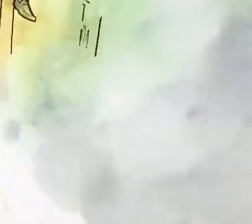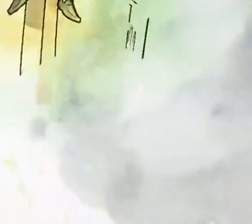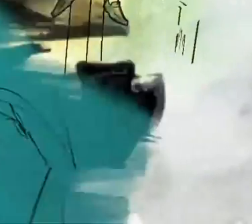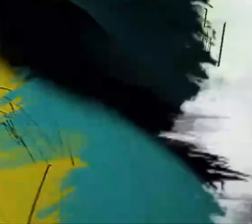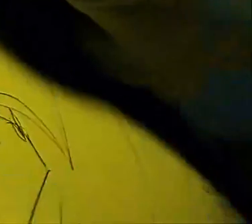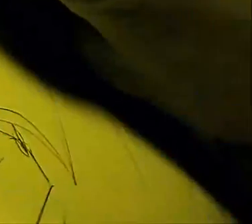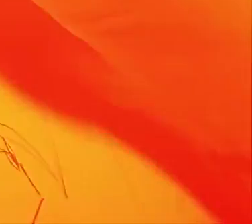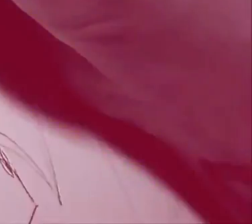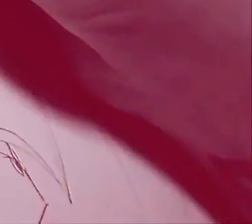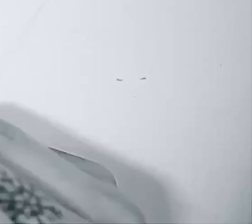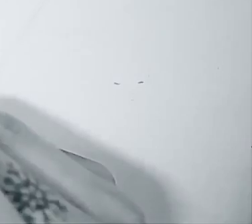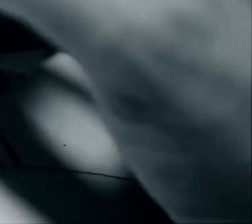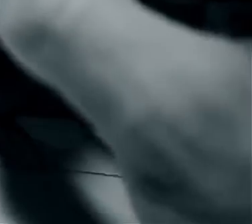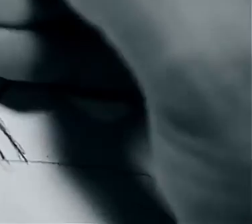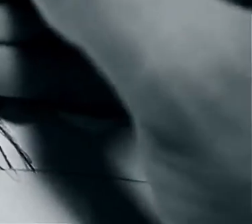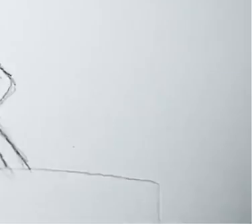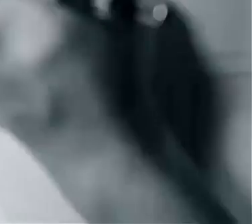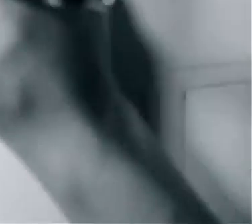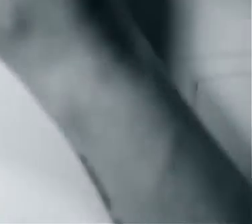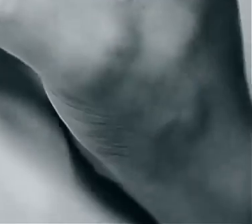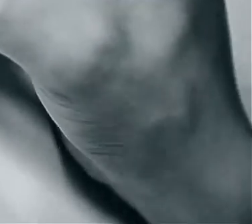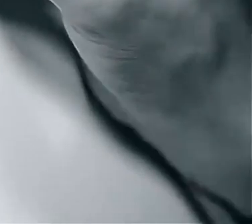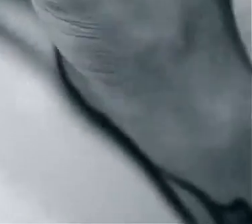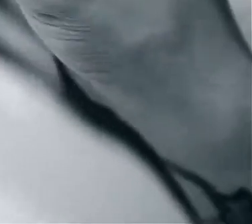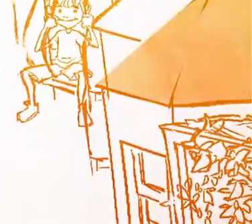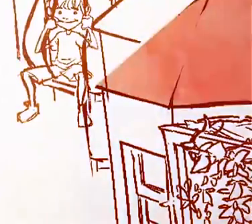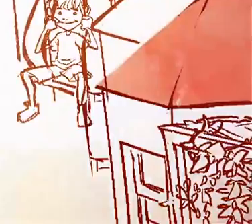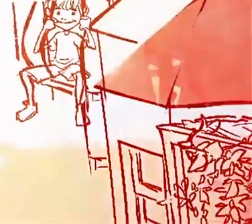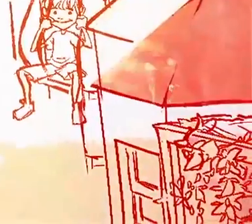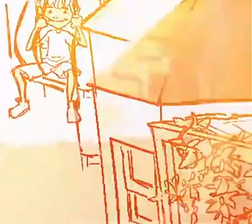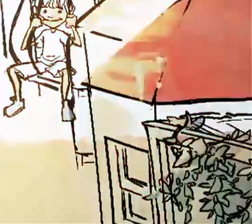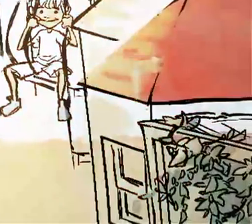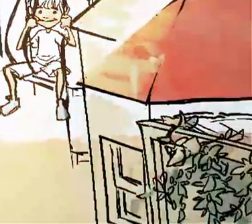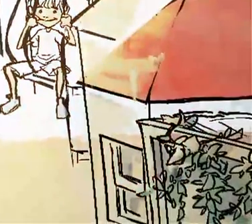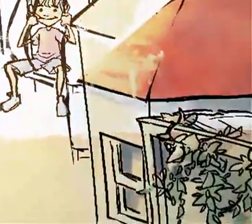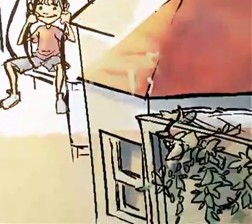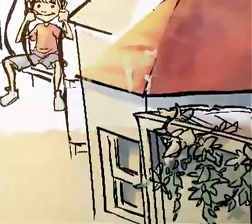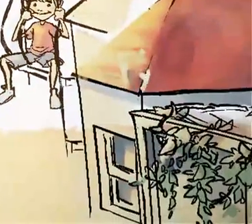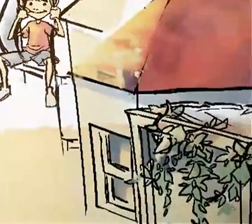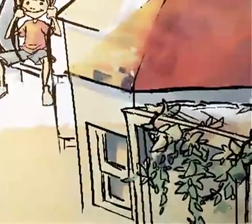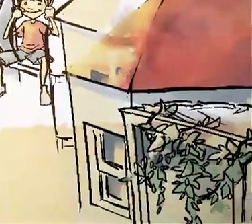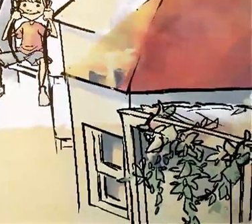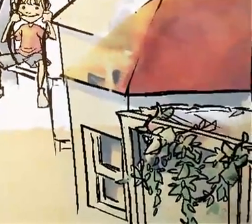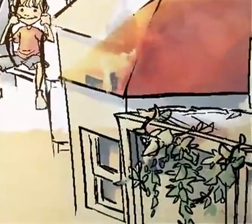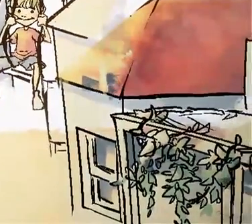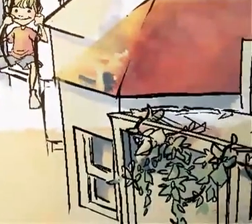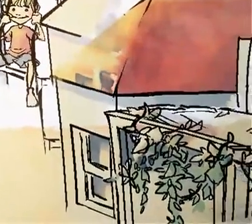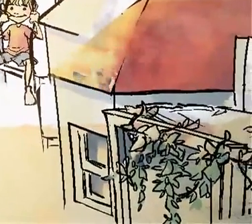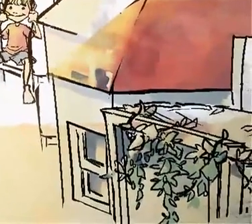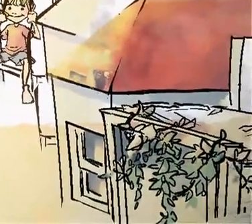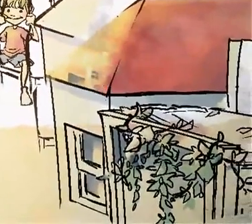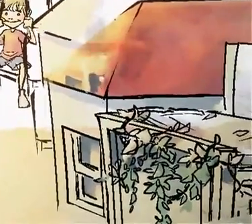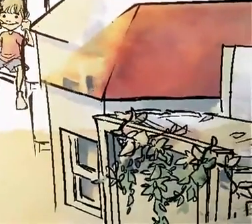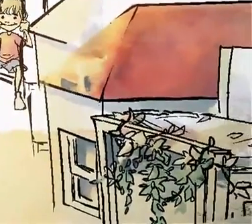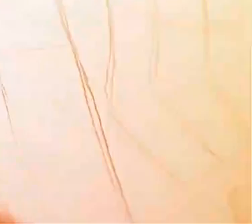Ercü Turan, İsmail Kerem Muslugil, Oral Mert Carim, Fatih Batuhan Aydar, Asil